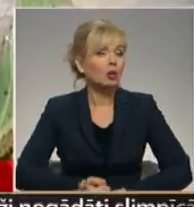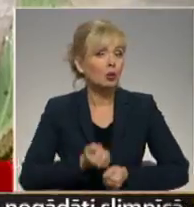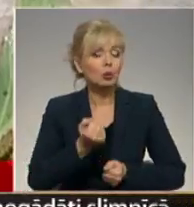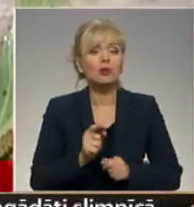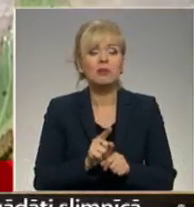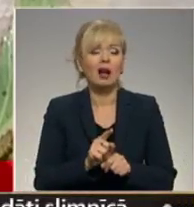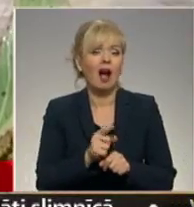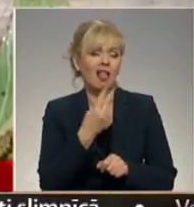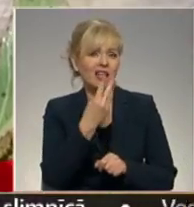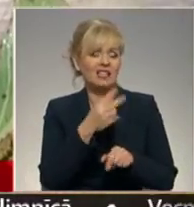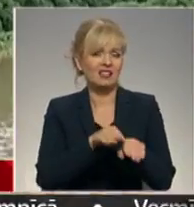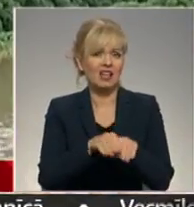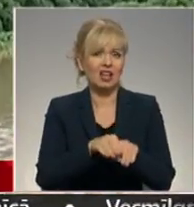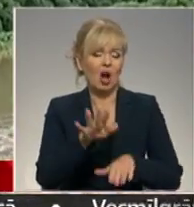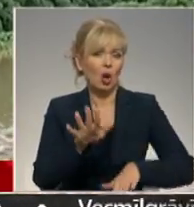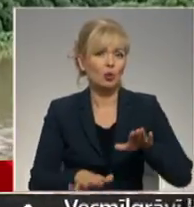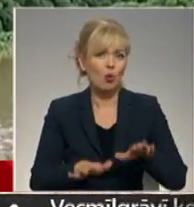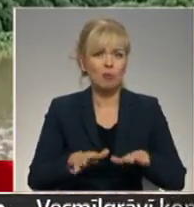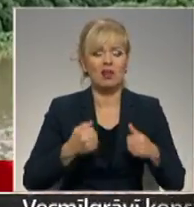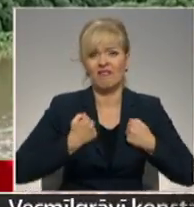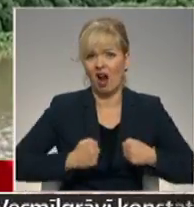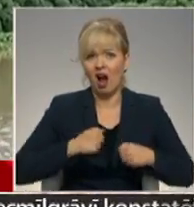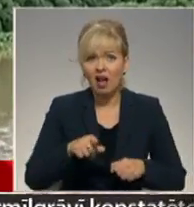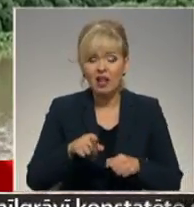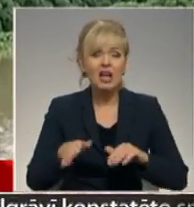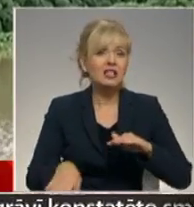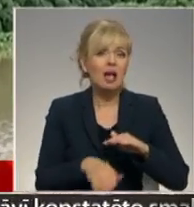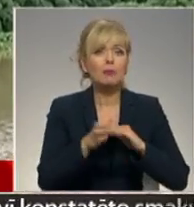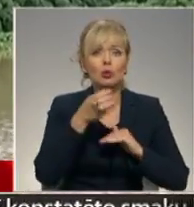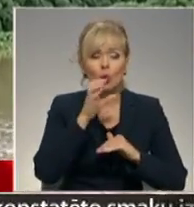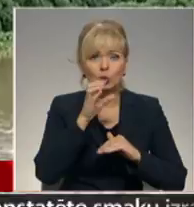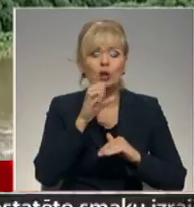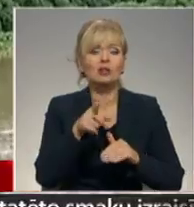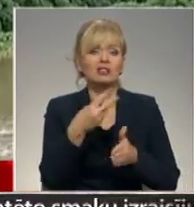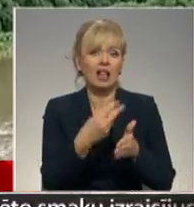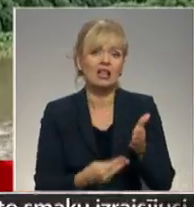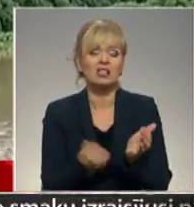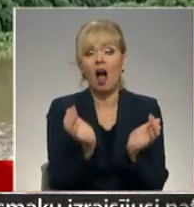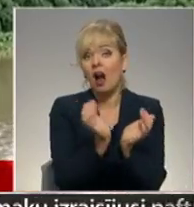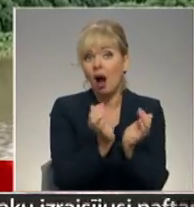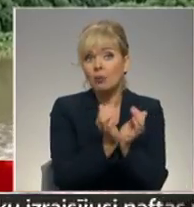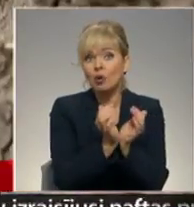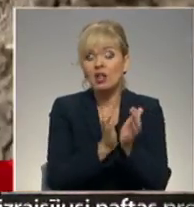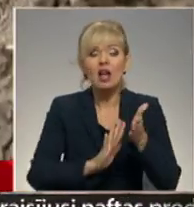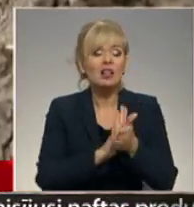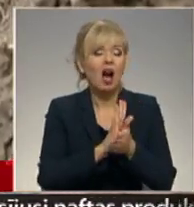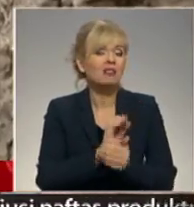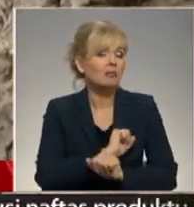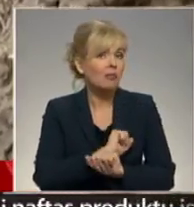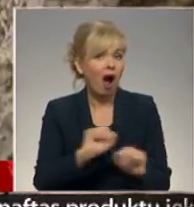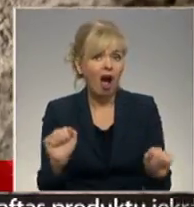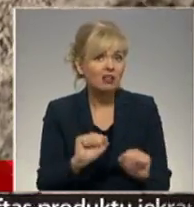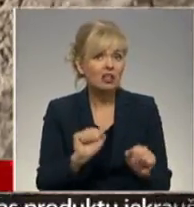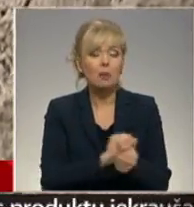vannu, bet uz tāsošās ieplakas nelielas ūdens tilpes, zem kurām jau vairākas nedēļas slīkst kāposti. Dārziņi strauji bojājas, par to